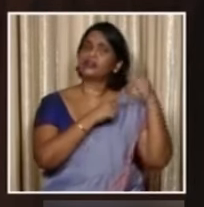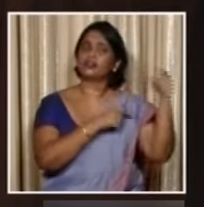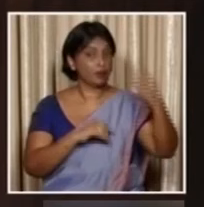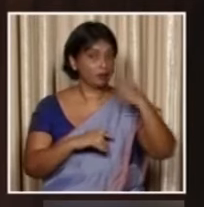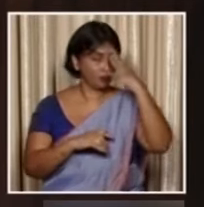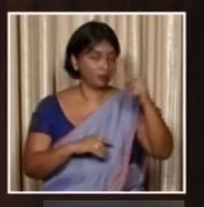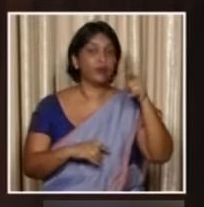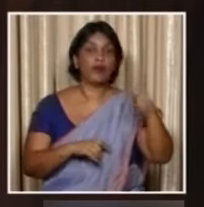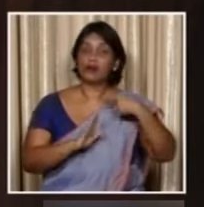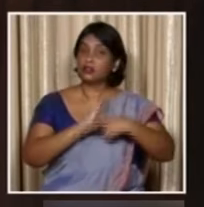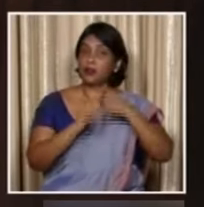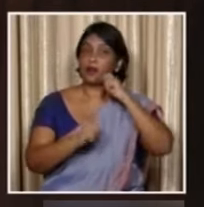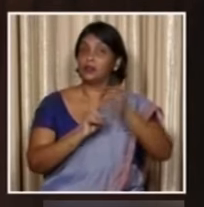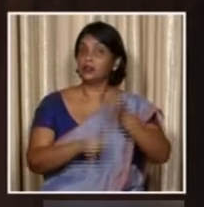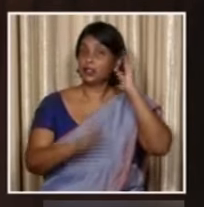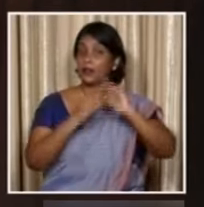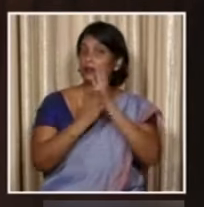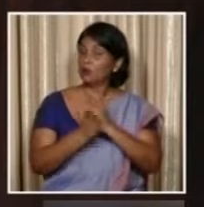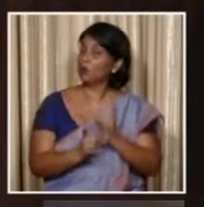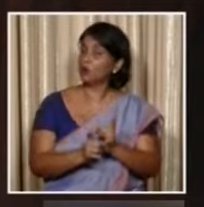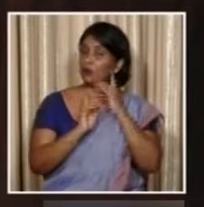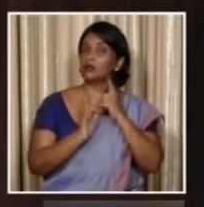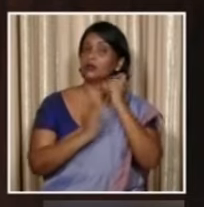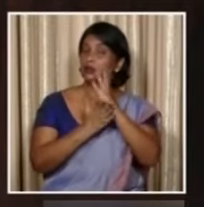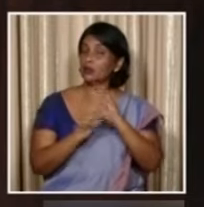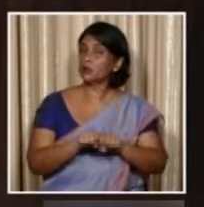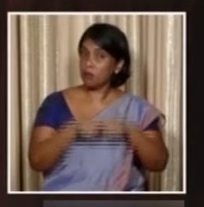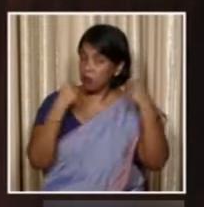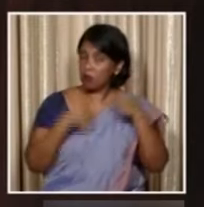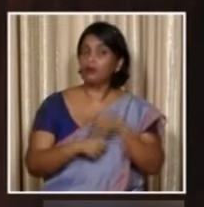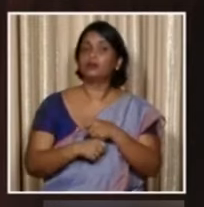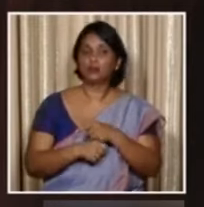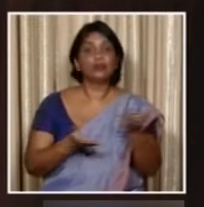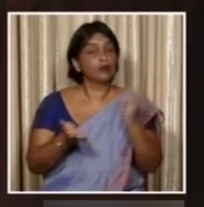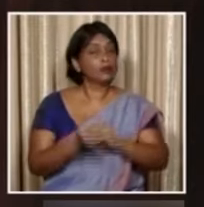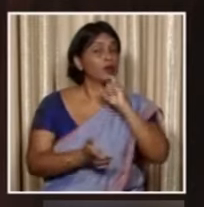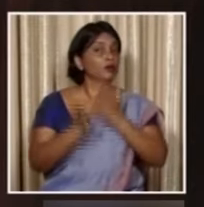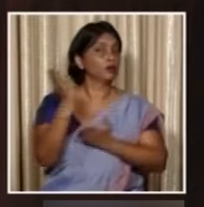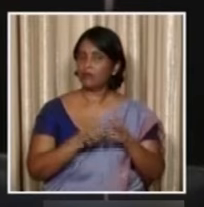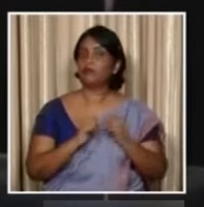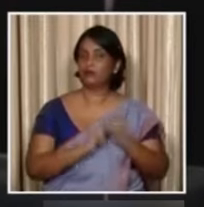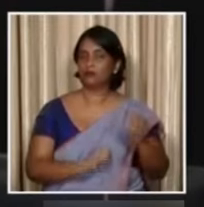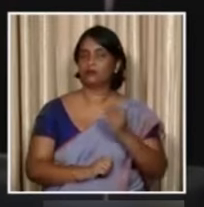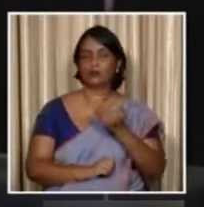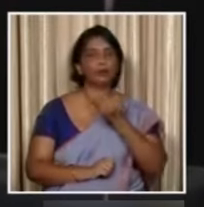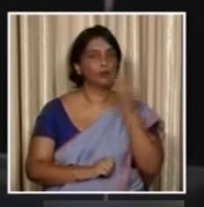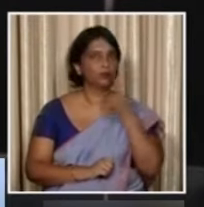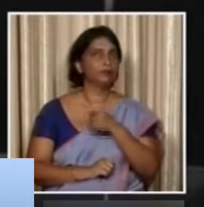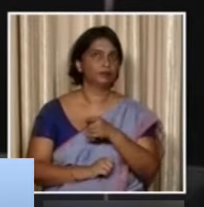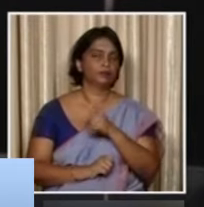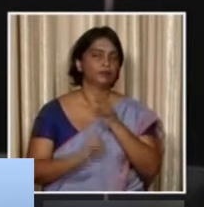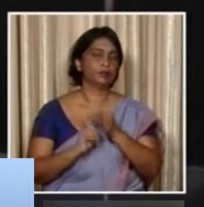එහෙම නැත්නම් මේ රටේ ජනාධිපතිවරු ගෙදර ගියන් පස්සේ ව්‍යවස්ථා උල්ලංඝනය කරයි කියලා ඊළඟට නඩු වැටෙන්න පුළුවන් ඒගොල්ලන්ට. දැන් ප්‍රශ්නේ